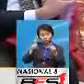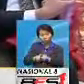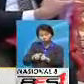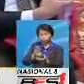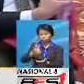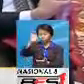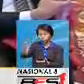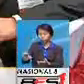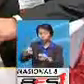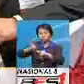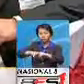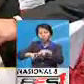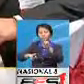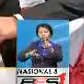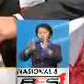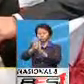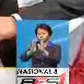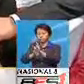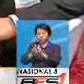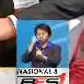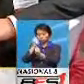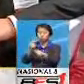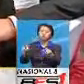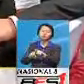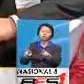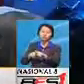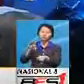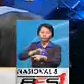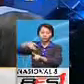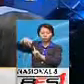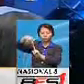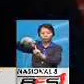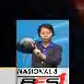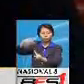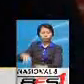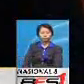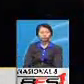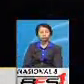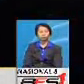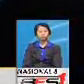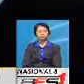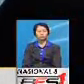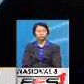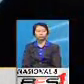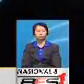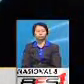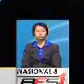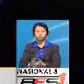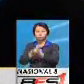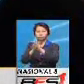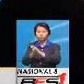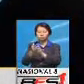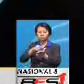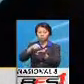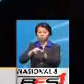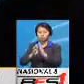pelaburan sebanyak rm2 bilion bagi tujuan sama di pulau Pinang jadi ini membuktikan keyakinan